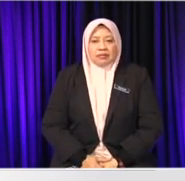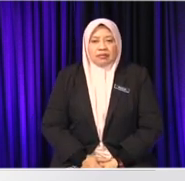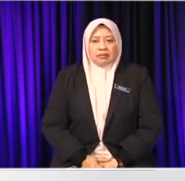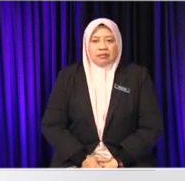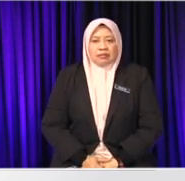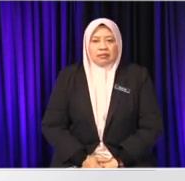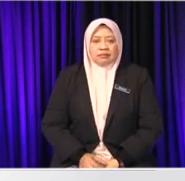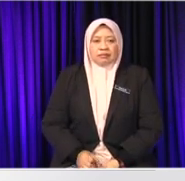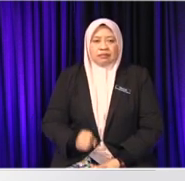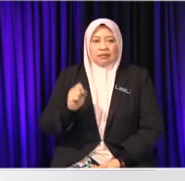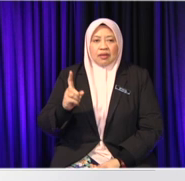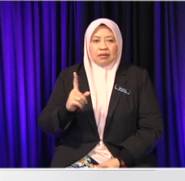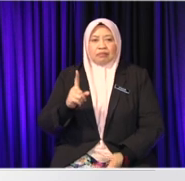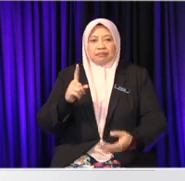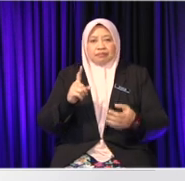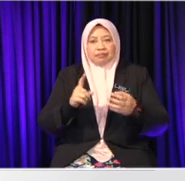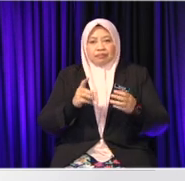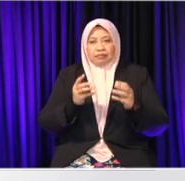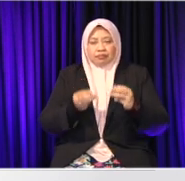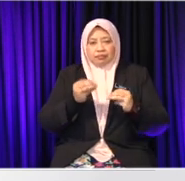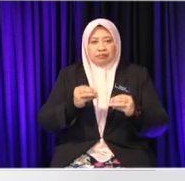Oke tanpa mungkin